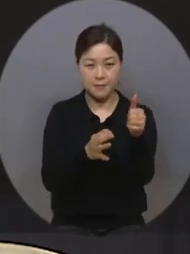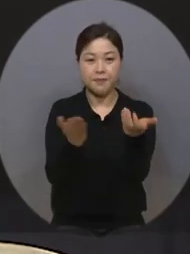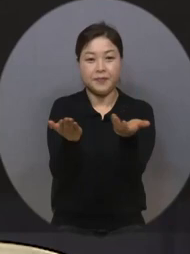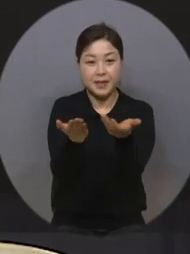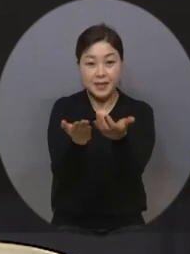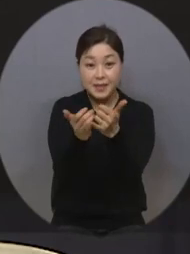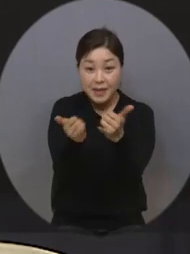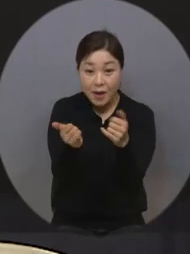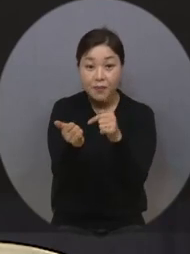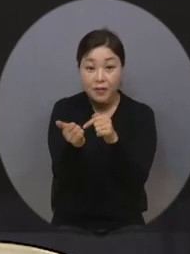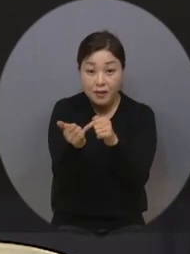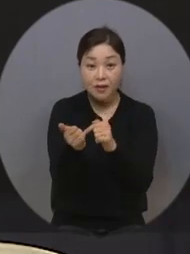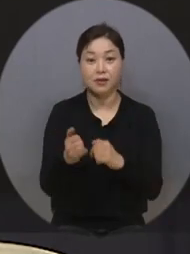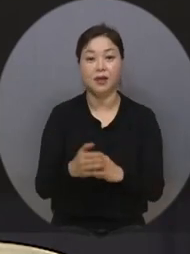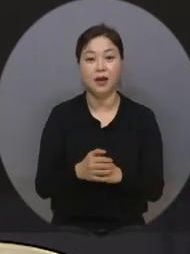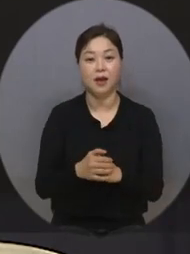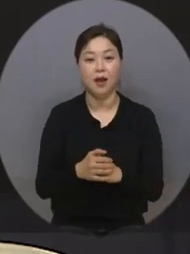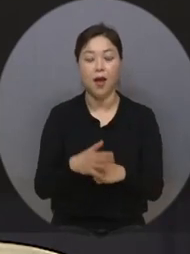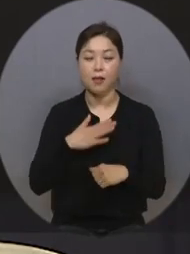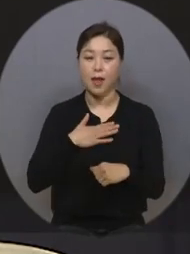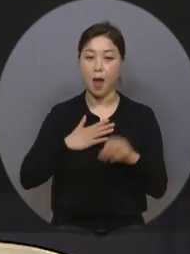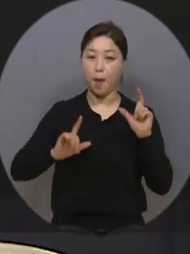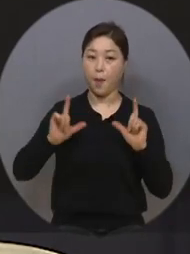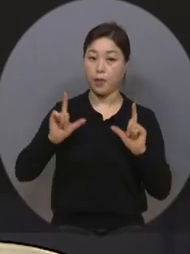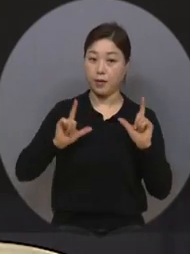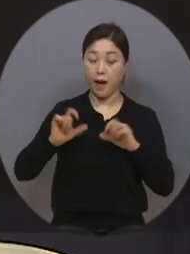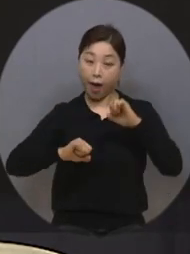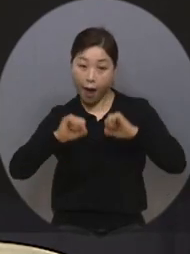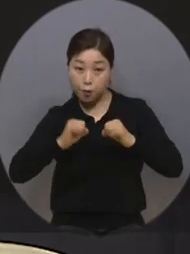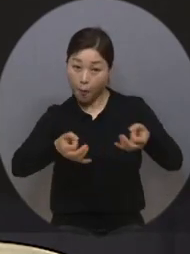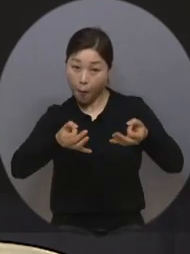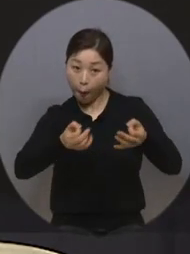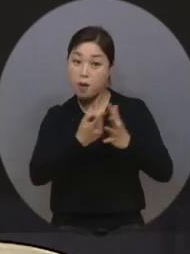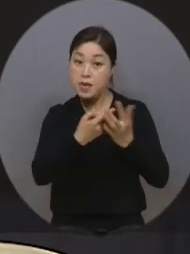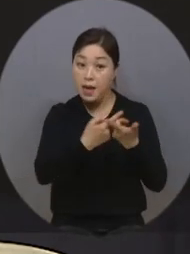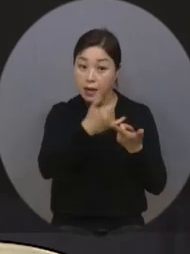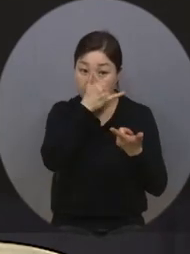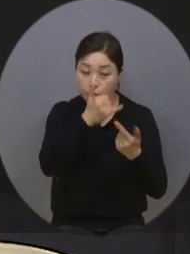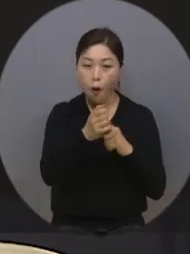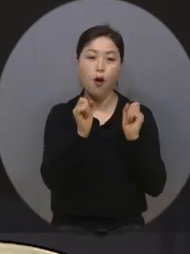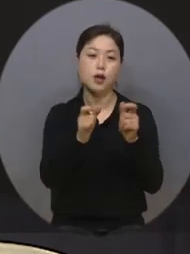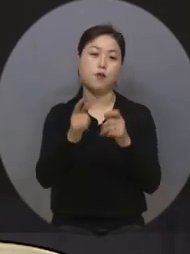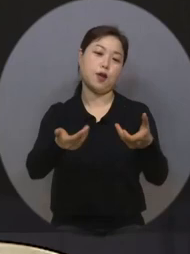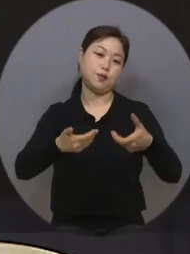많은 사람들이 우리 모습과 행동을 이해해주고 많은